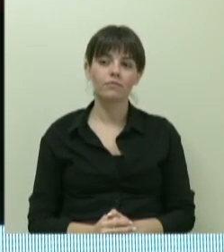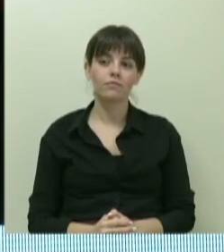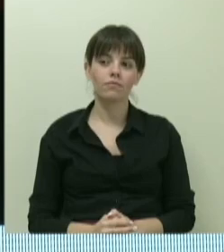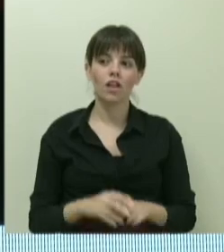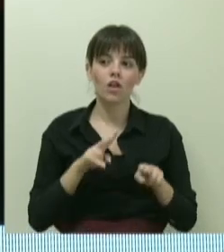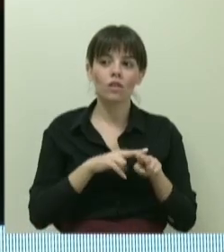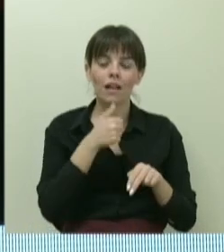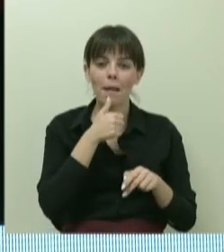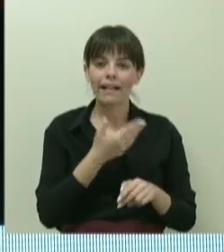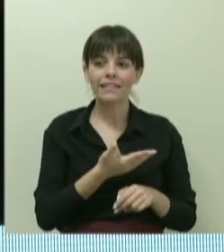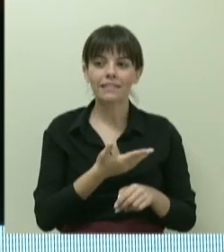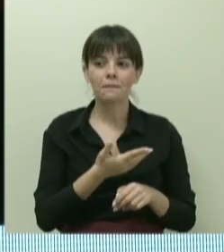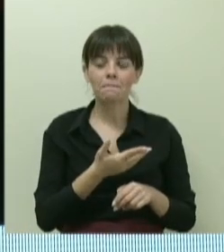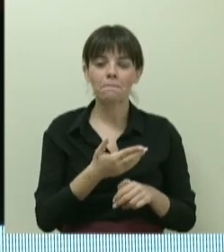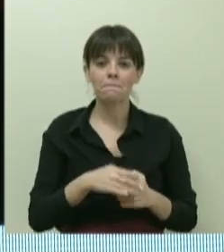Yüksel Bey.